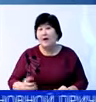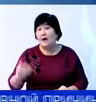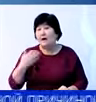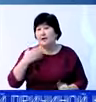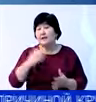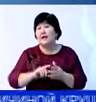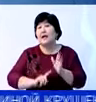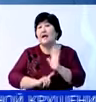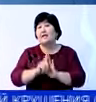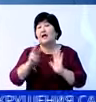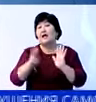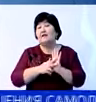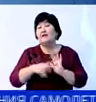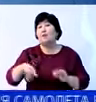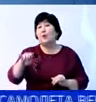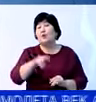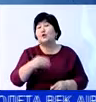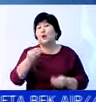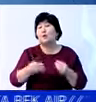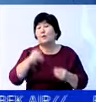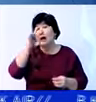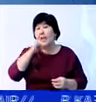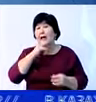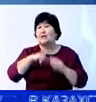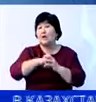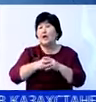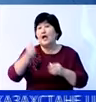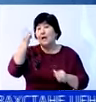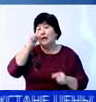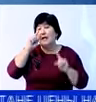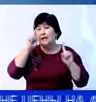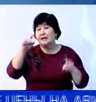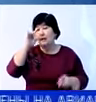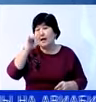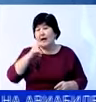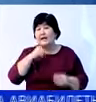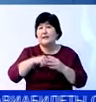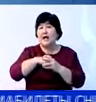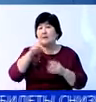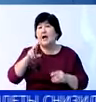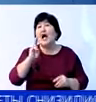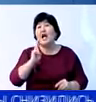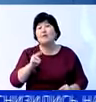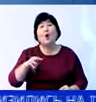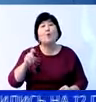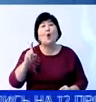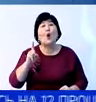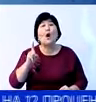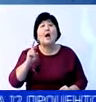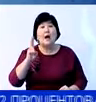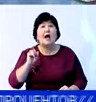Кызыл-Орде стартовал 8-й республиканский турнир по казах-күресу памяти известного казахского борца Кажымухана